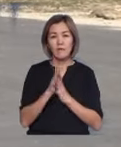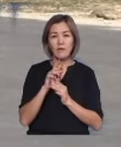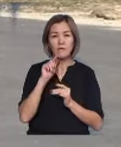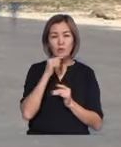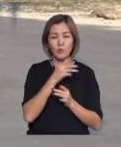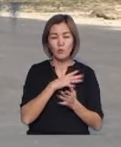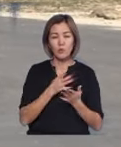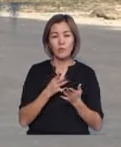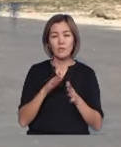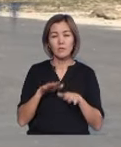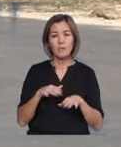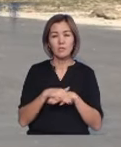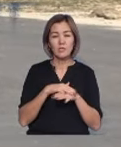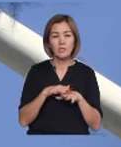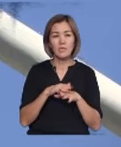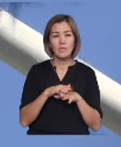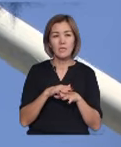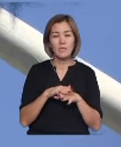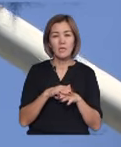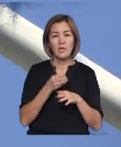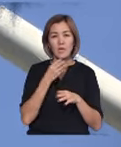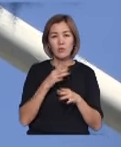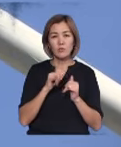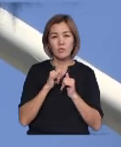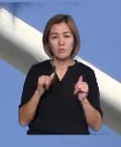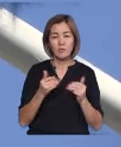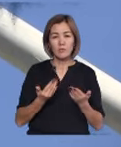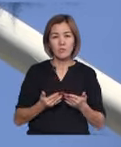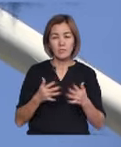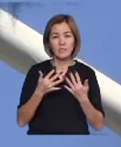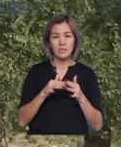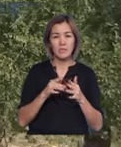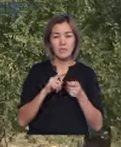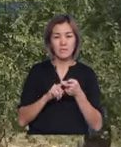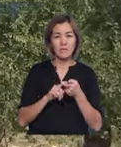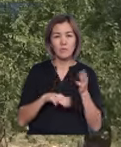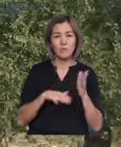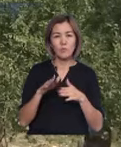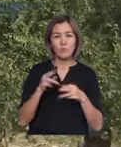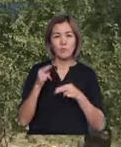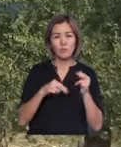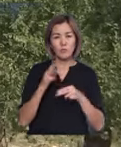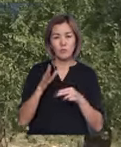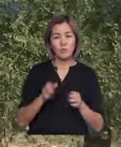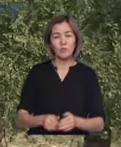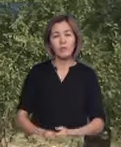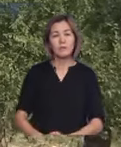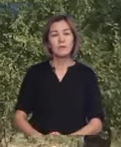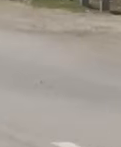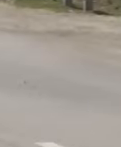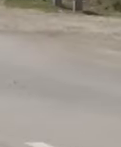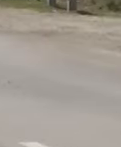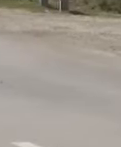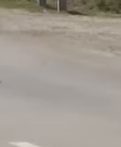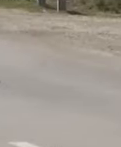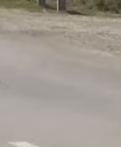кукурузы местные жители отмечают положительные изменения в жизни села связывая Это с улучшением инфраструктуры нзр мухамбетова